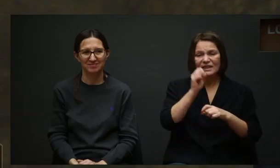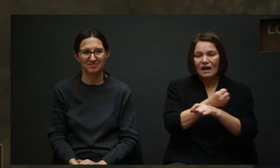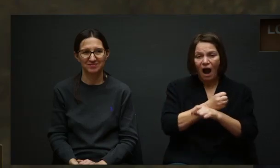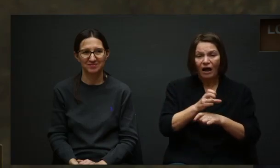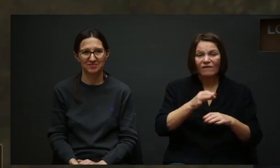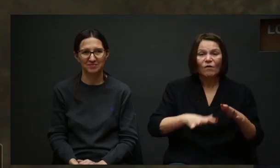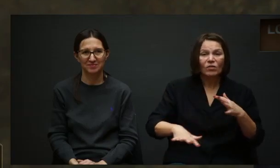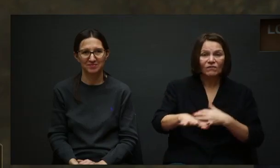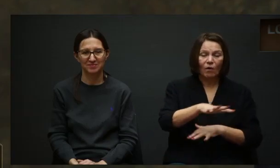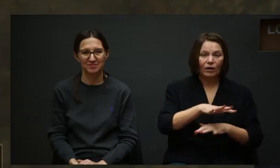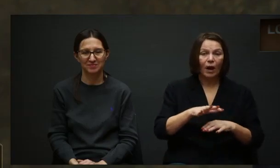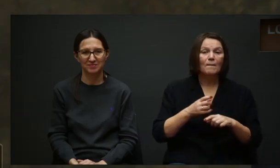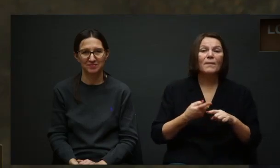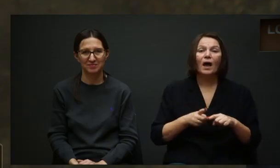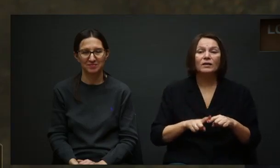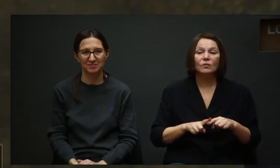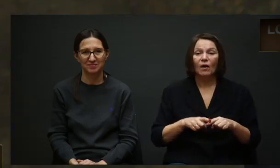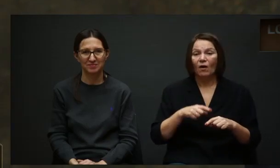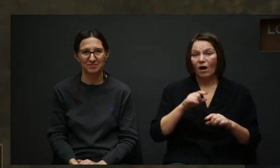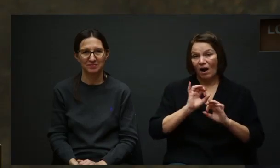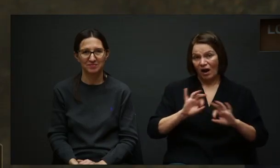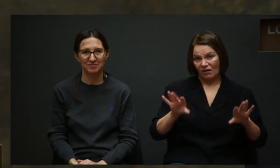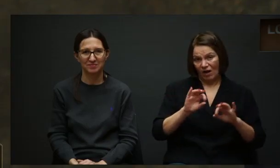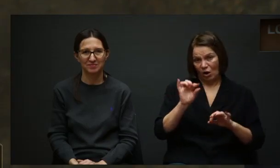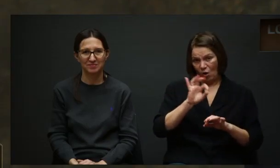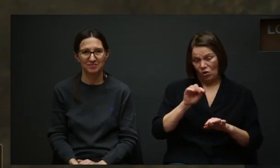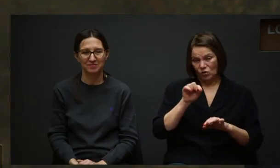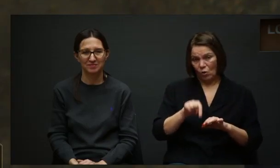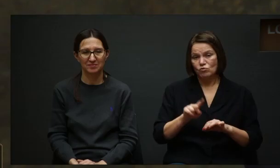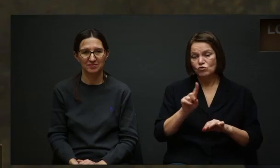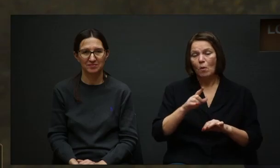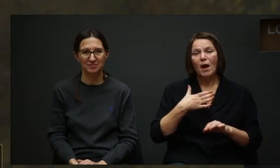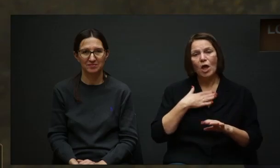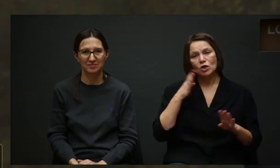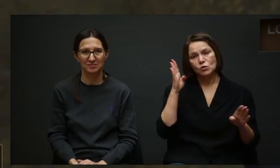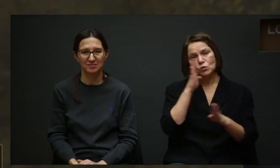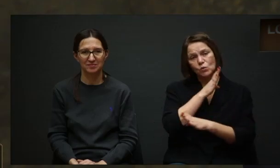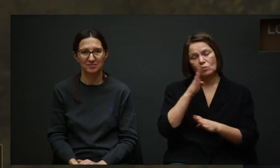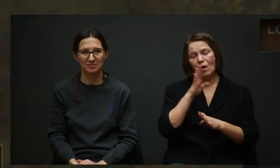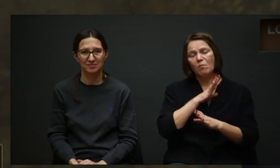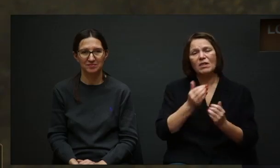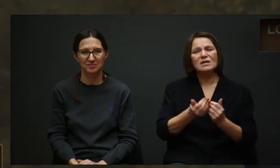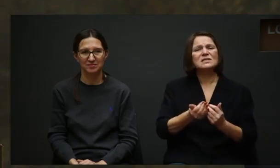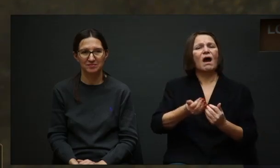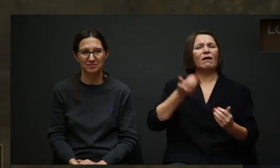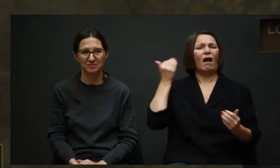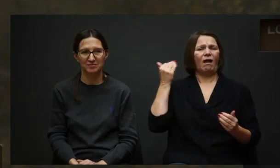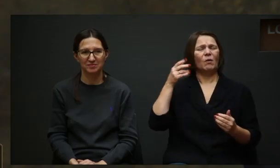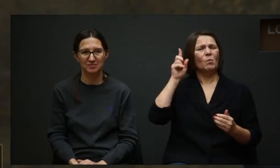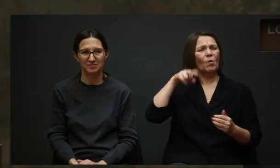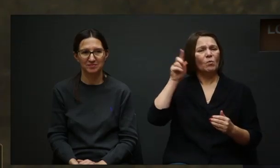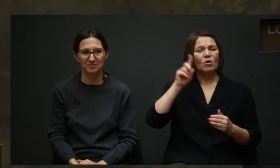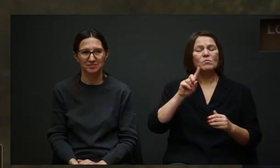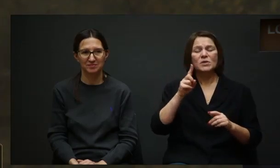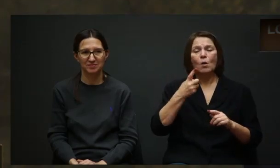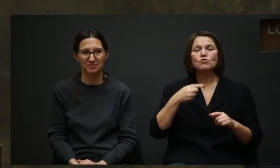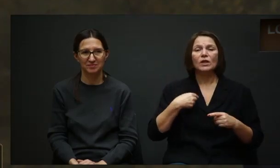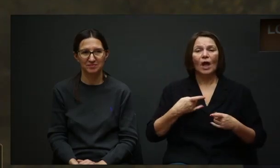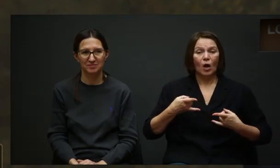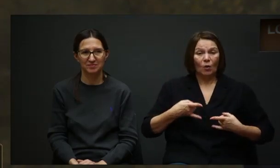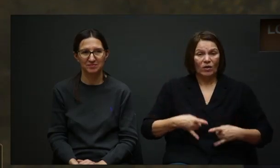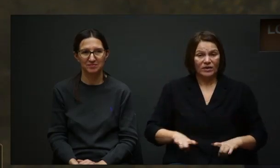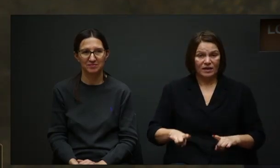Поэтому говорить о том, что вот моя судьба была предрешена только потому, что я родился